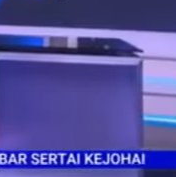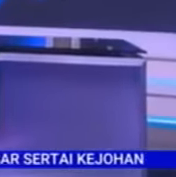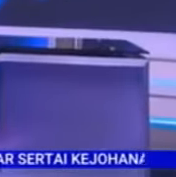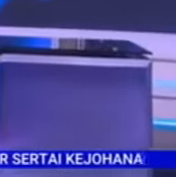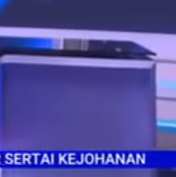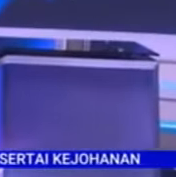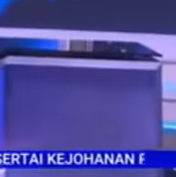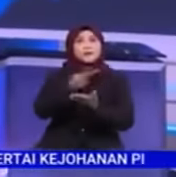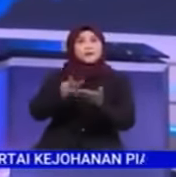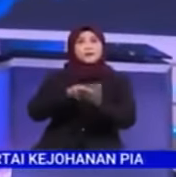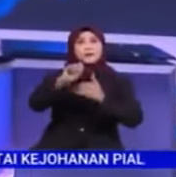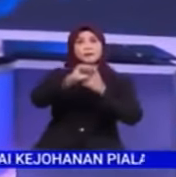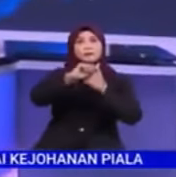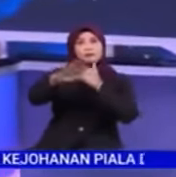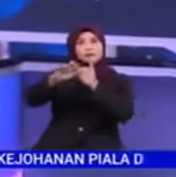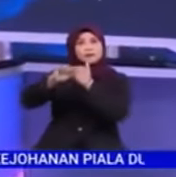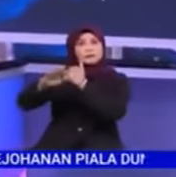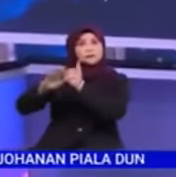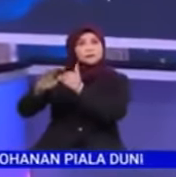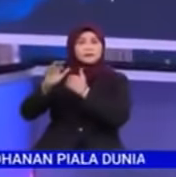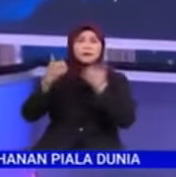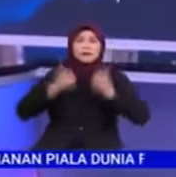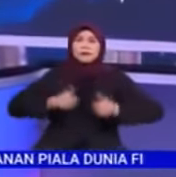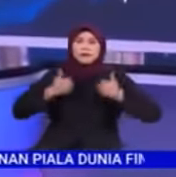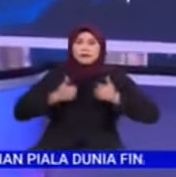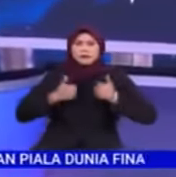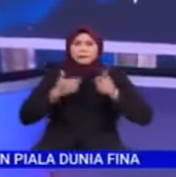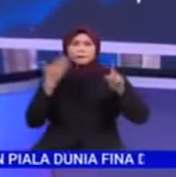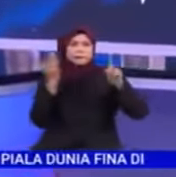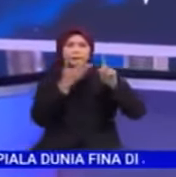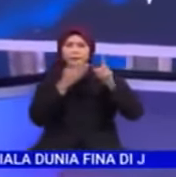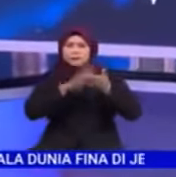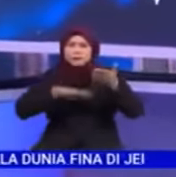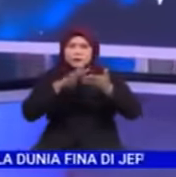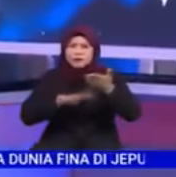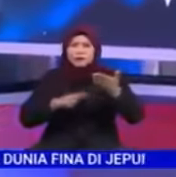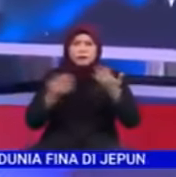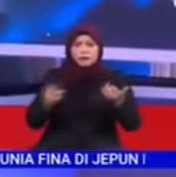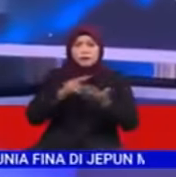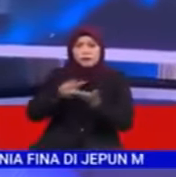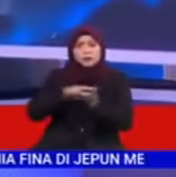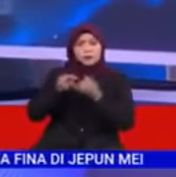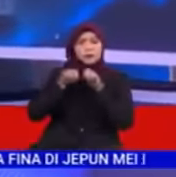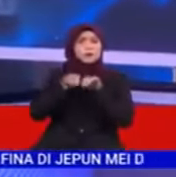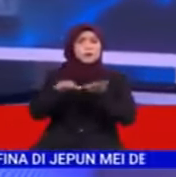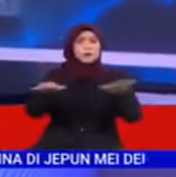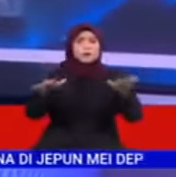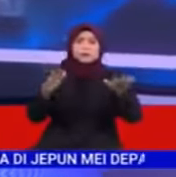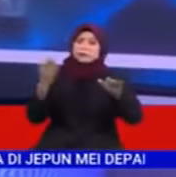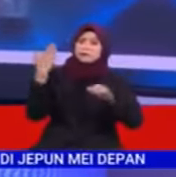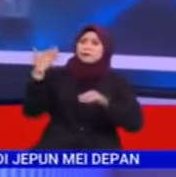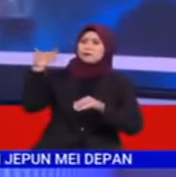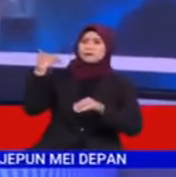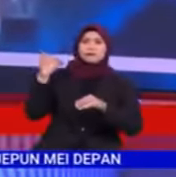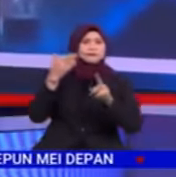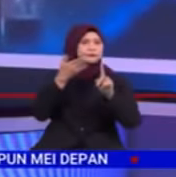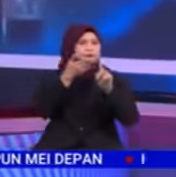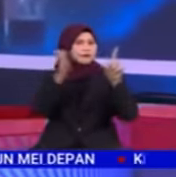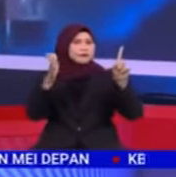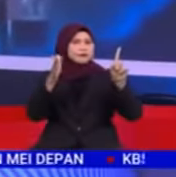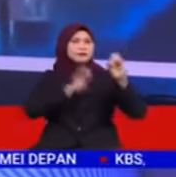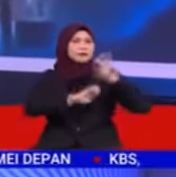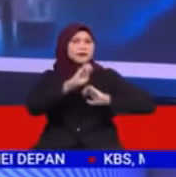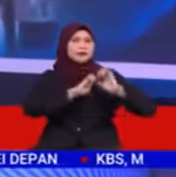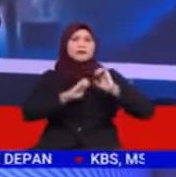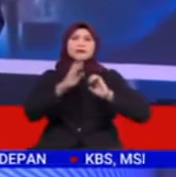Jeju island oj3 berusuk perjudian yang curah di media sosial sejak beberapa hari lalu Langga etika